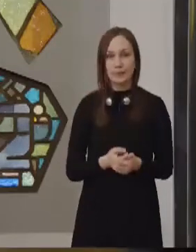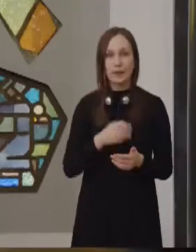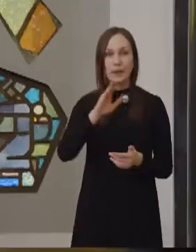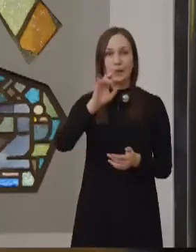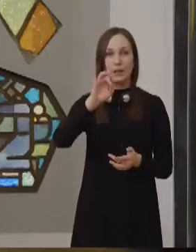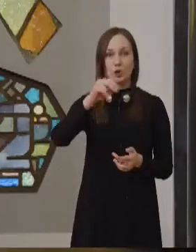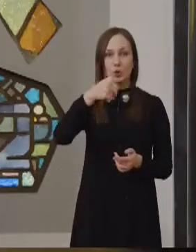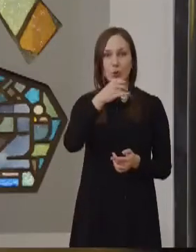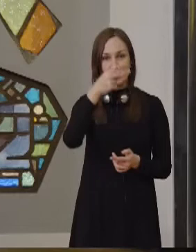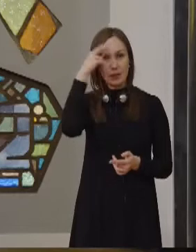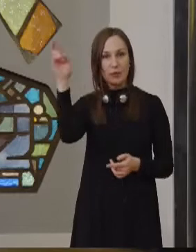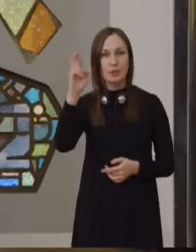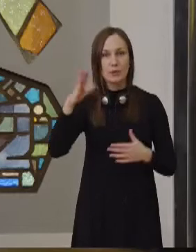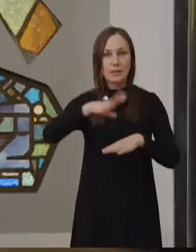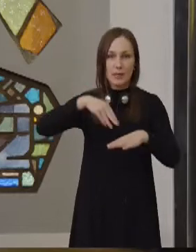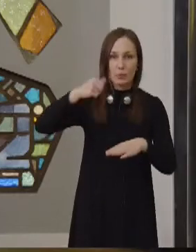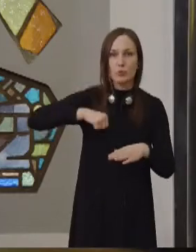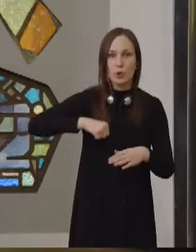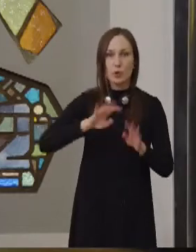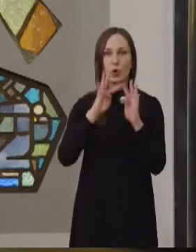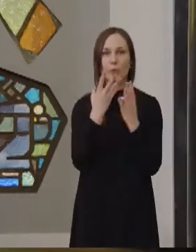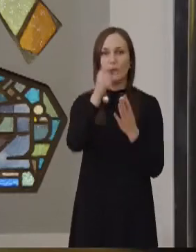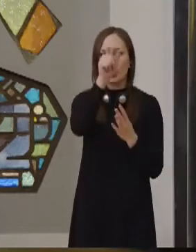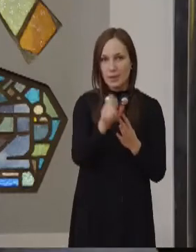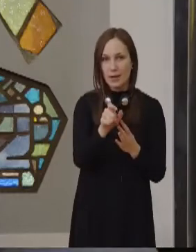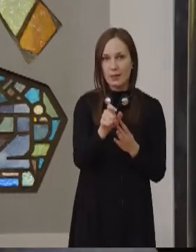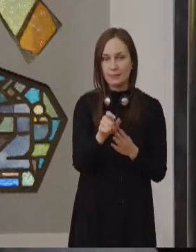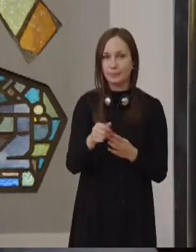Tomas Bičiūnas, Lietuvos Respublikos Seimo žmogaus teisių komiteto narys.